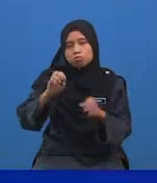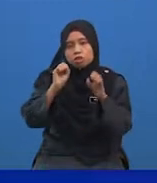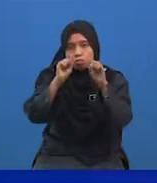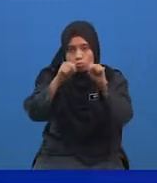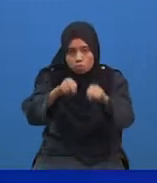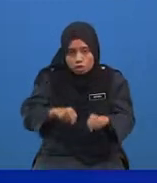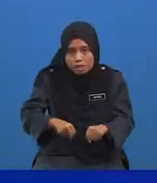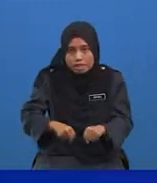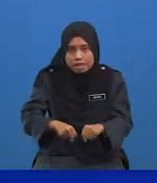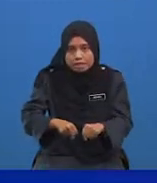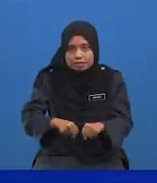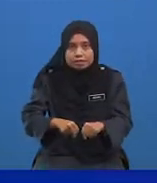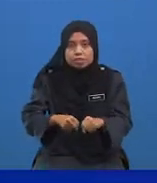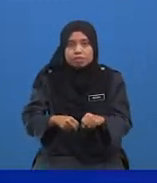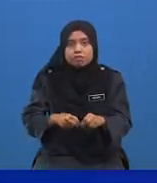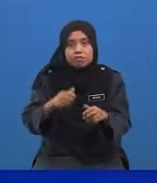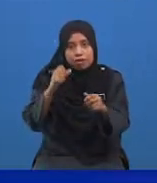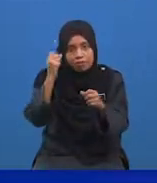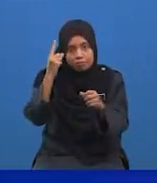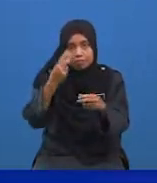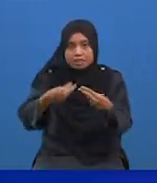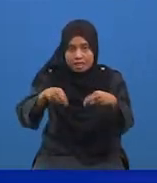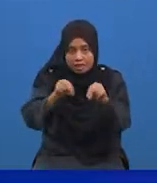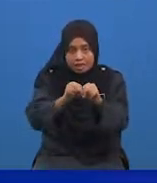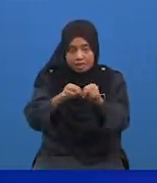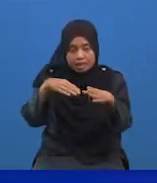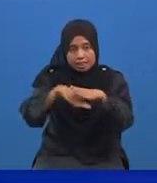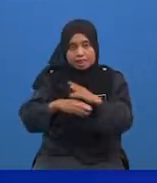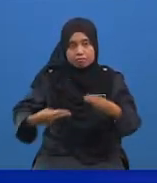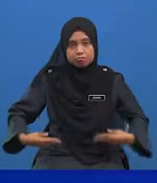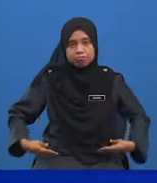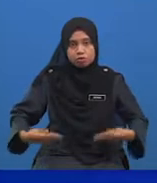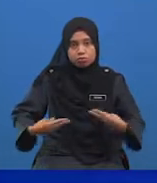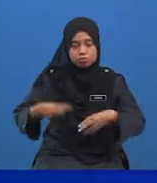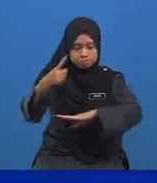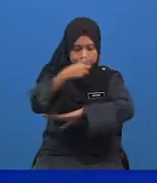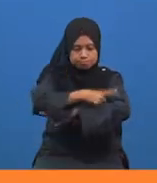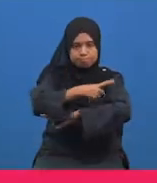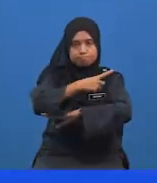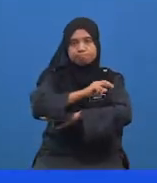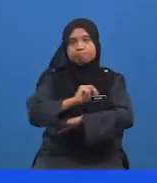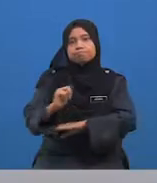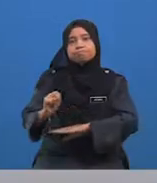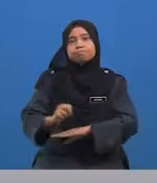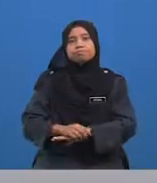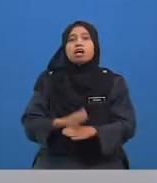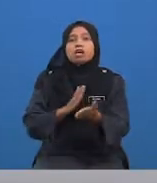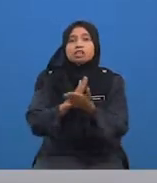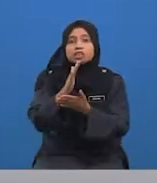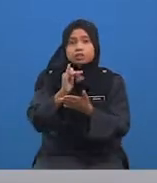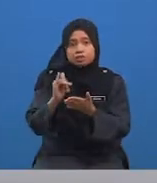boleh terapkan tajuk ini di dalam kehidupan seharian kita, ya.